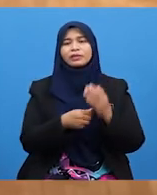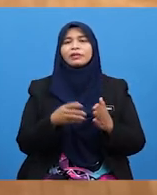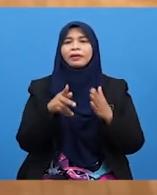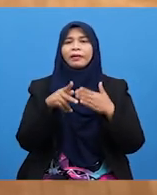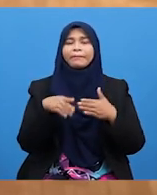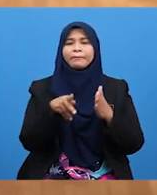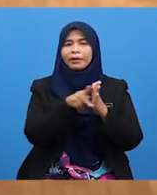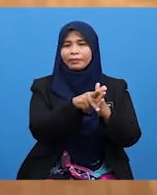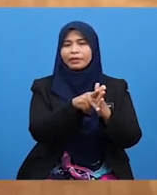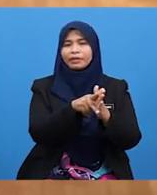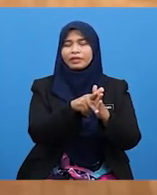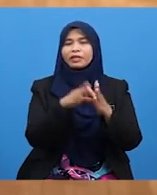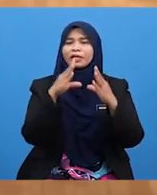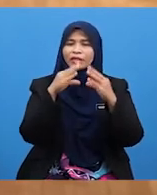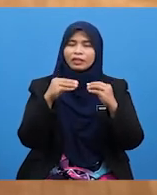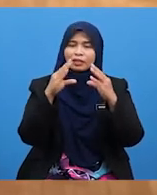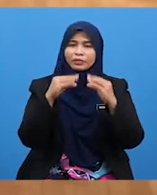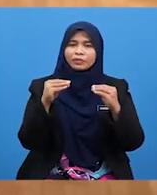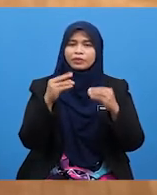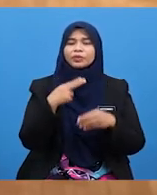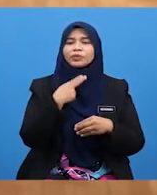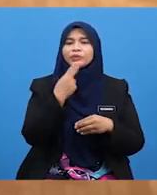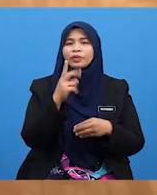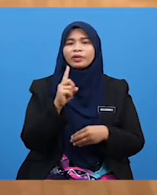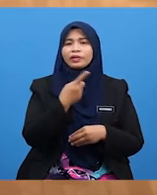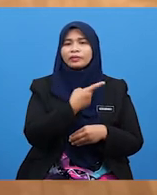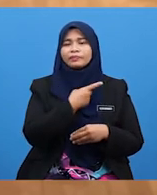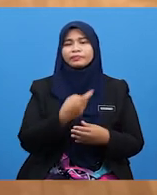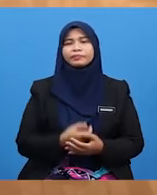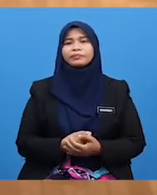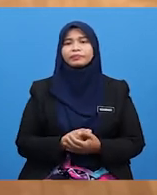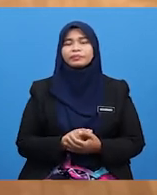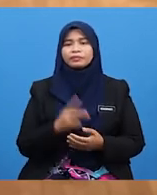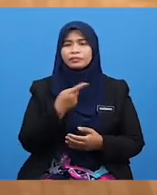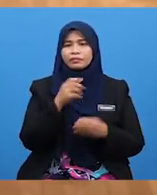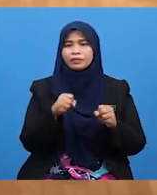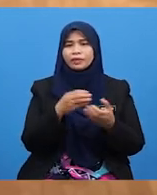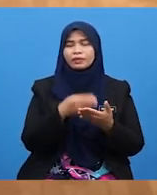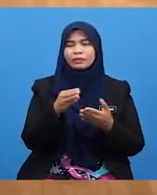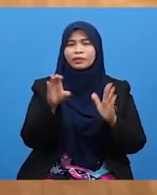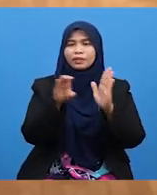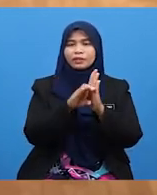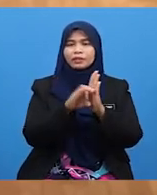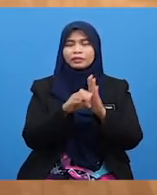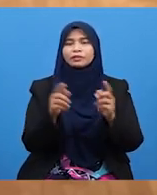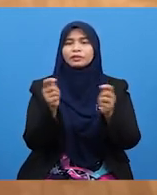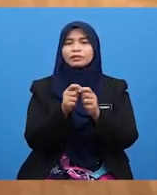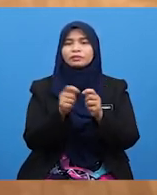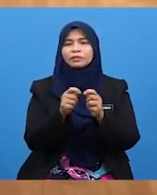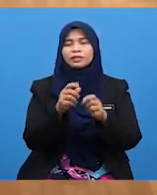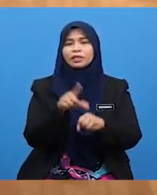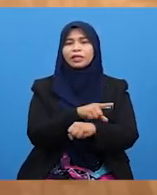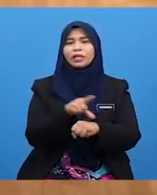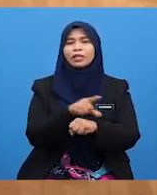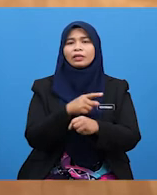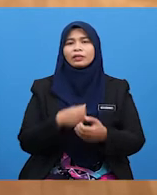kelembutan lenggok suara kita. Nyanyian tu kita boleh beri contoh seperti lagu